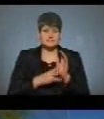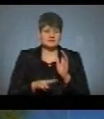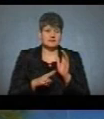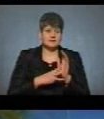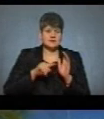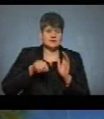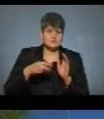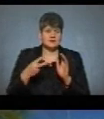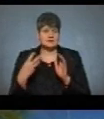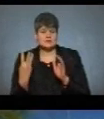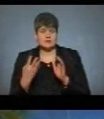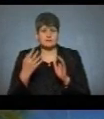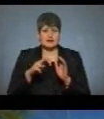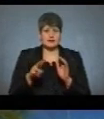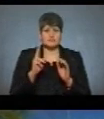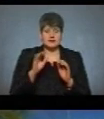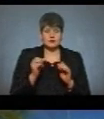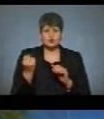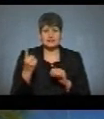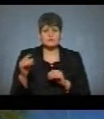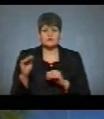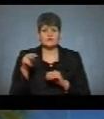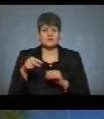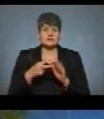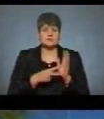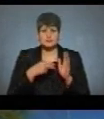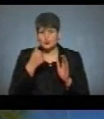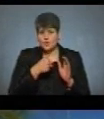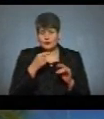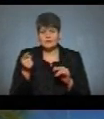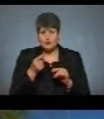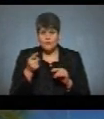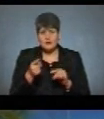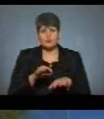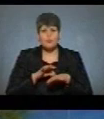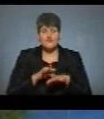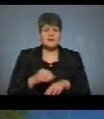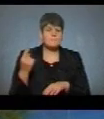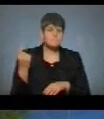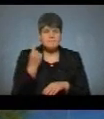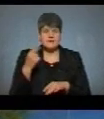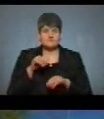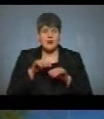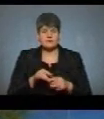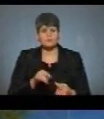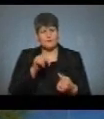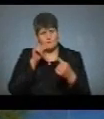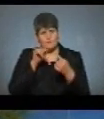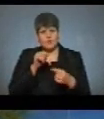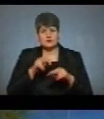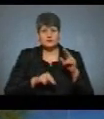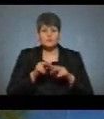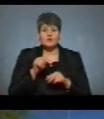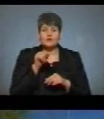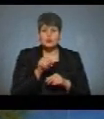758,23 метра квадратних, 11 жовтня 2017 року тернополяни у парку провели першу акцію проти забудови. У ній взяли участь